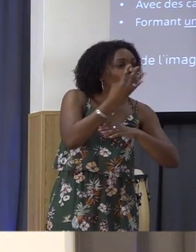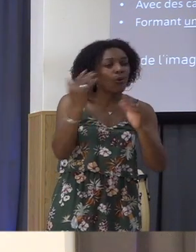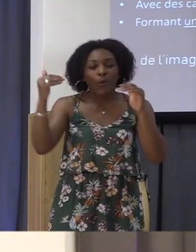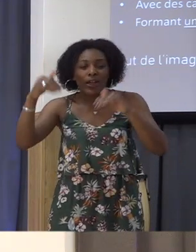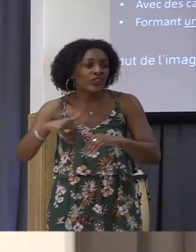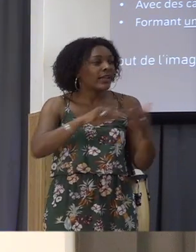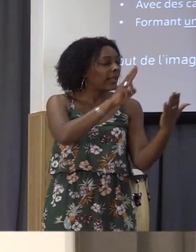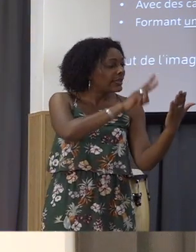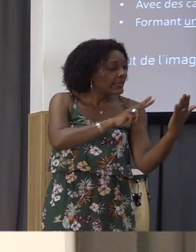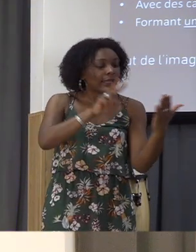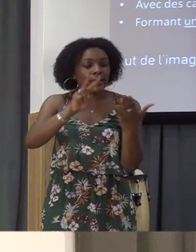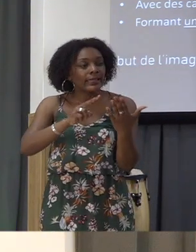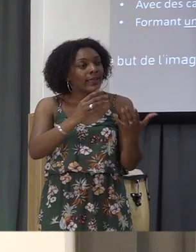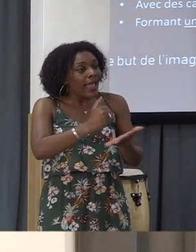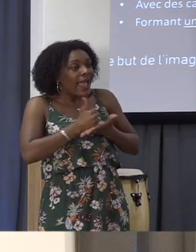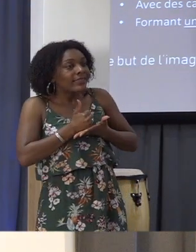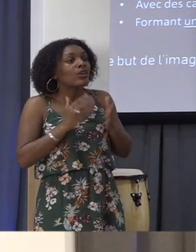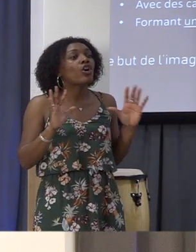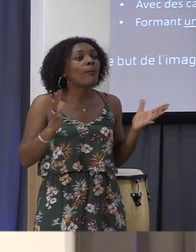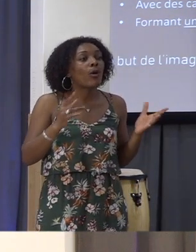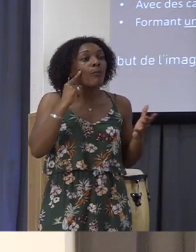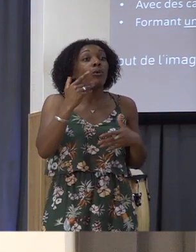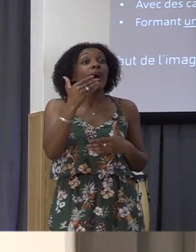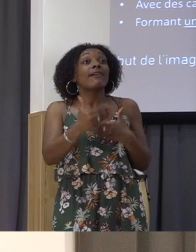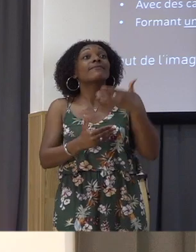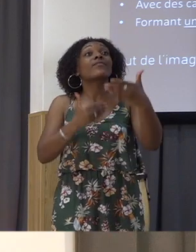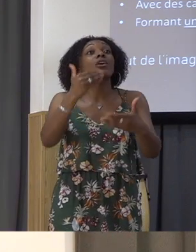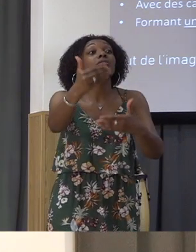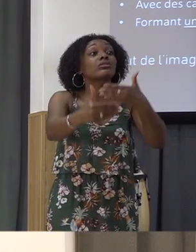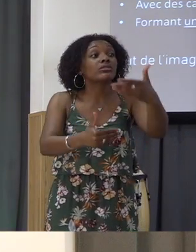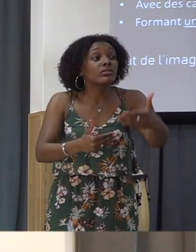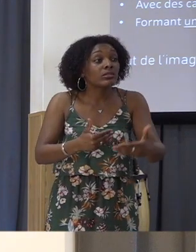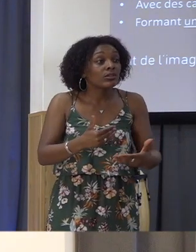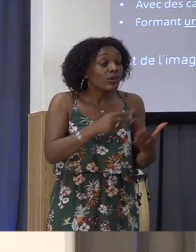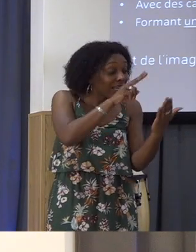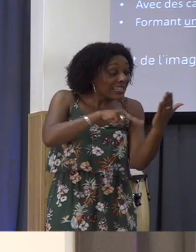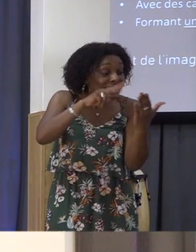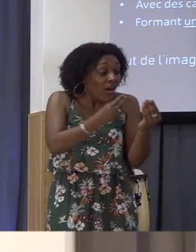ces passages peuvent nous aider à aller plus loin? Quel enseignement nous pouvons en tirer?